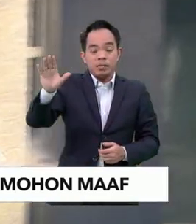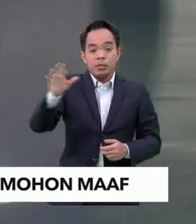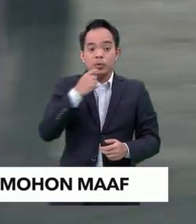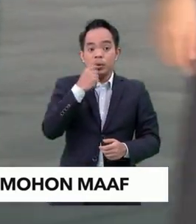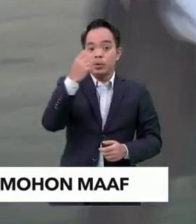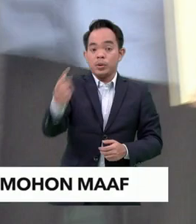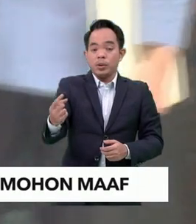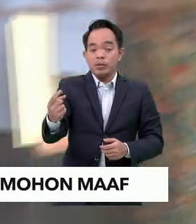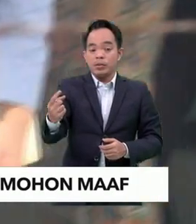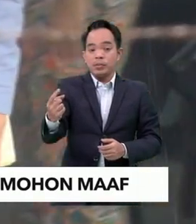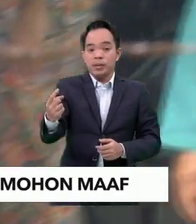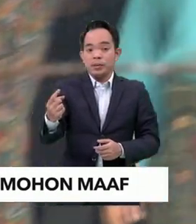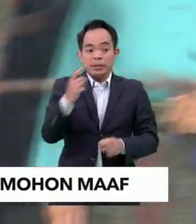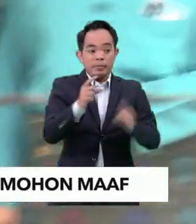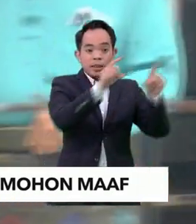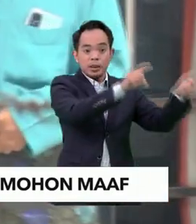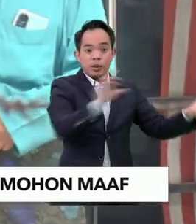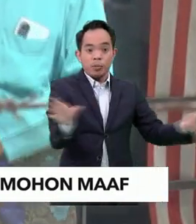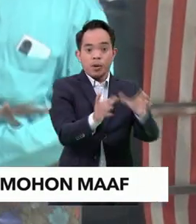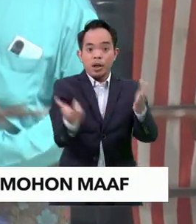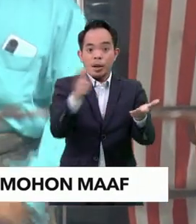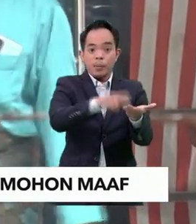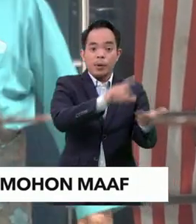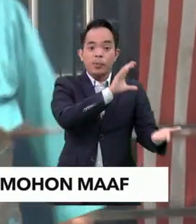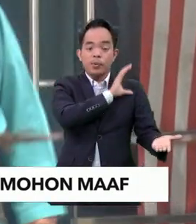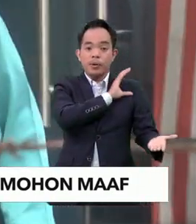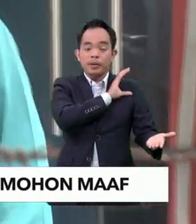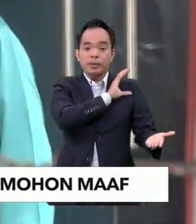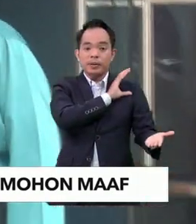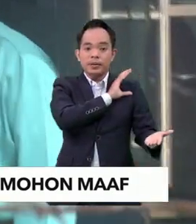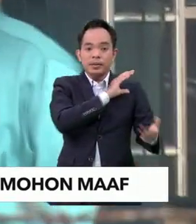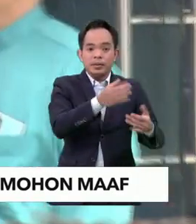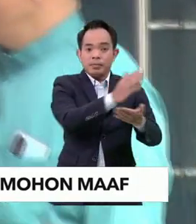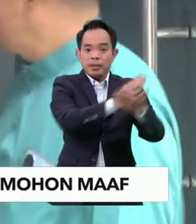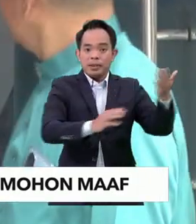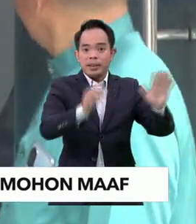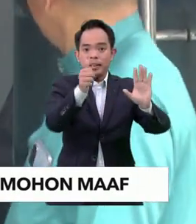ahlinya yang hadir membuat laporan polis di balap polisi